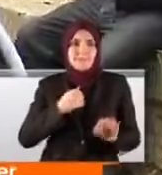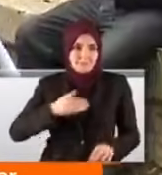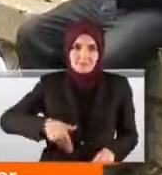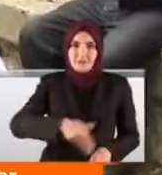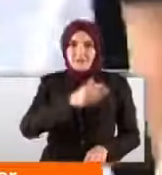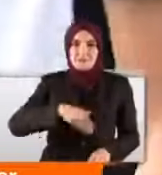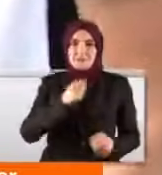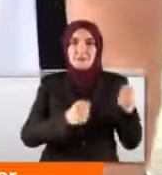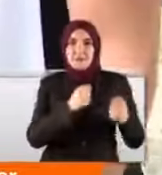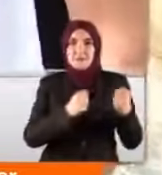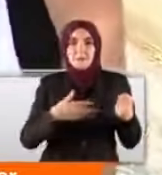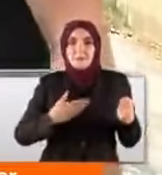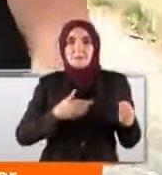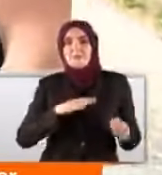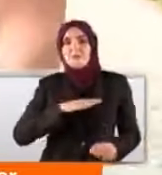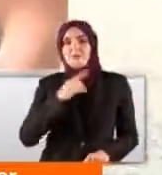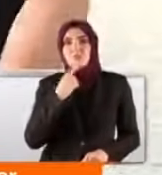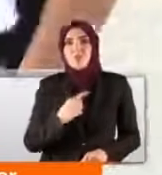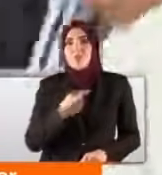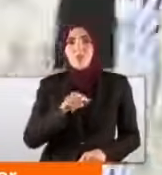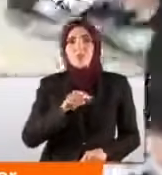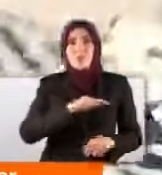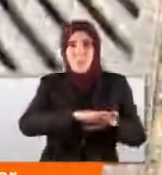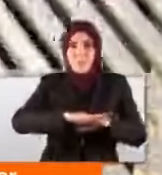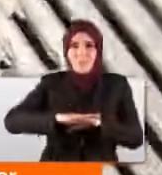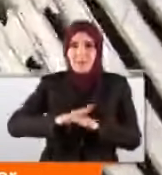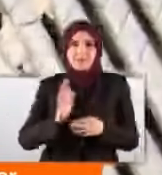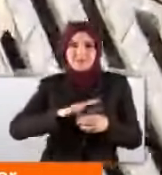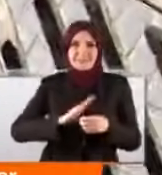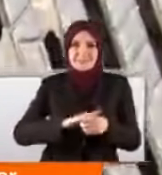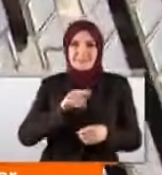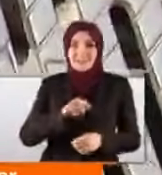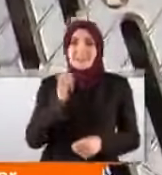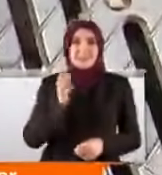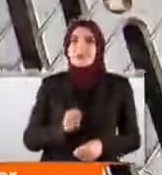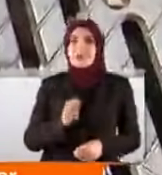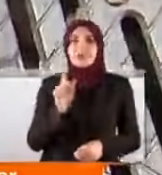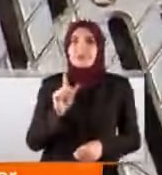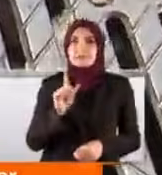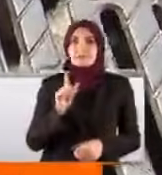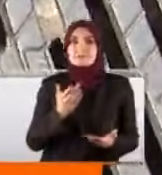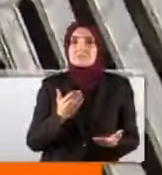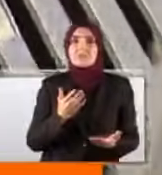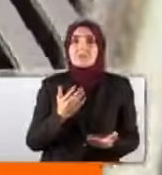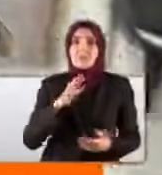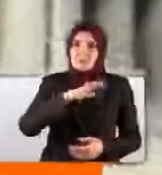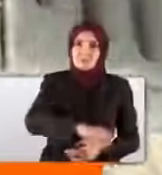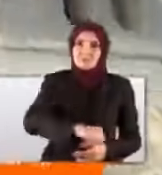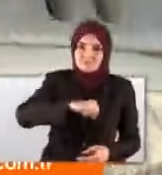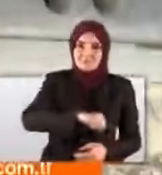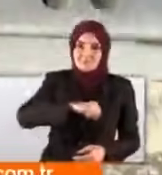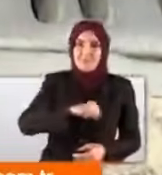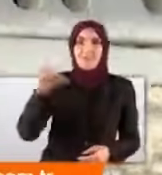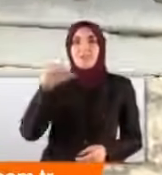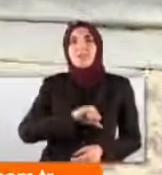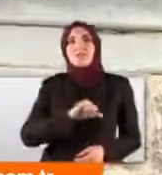ben zaten şoka girdim. Bu mazgalların aslında olması gereken bu. Böyle siz tuttuğunuzda kalkmaması gerekiyor ama sizin şekilde,